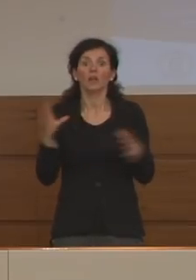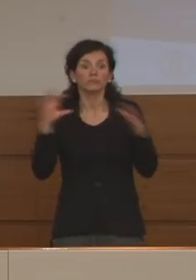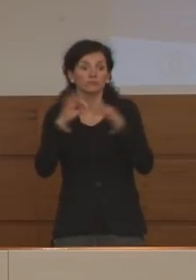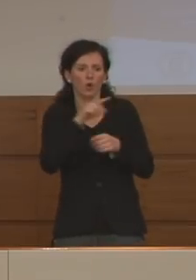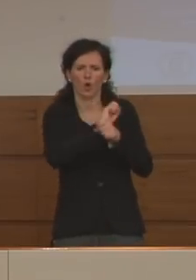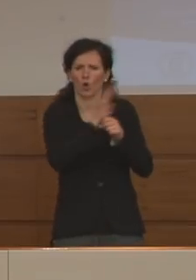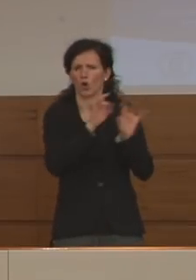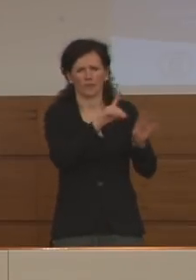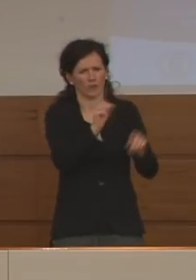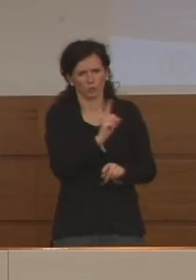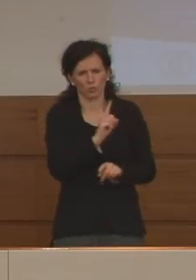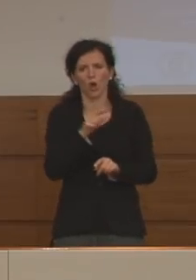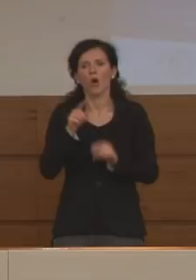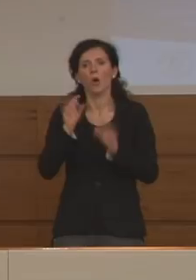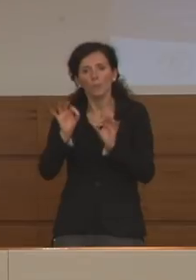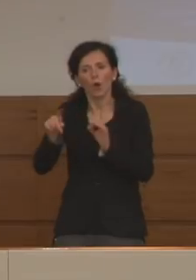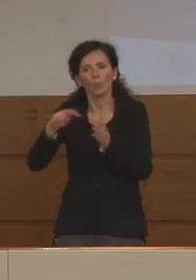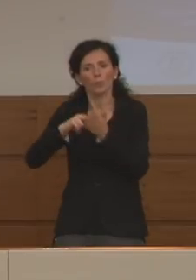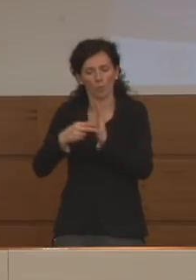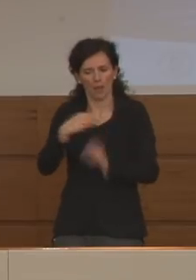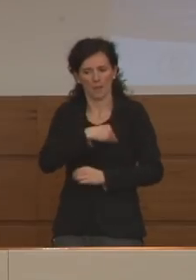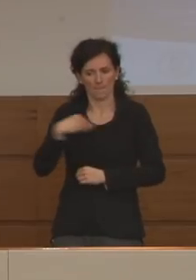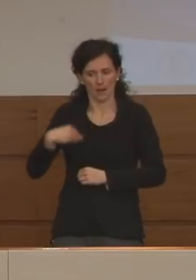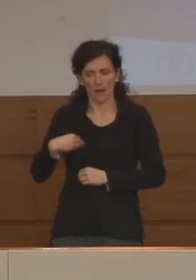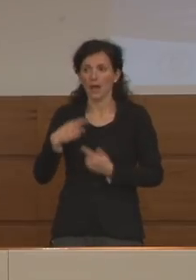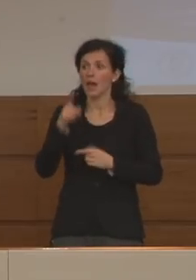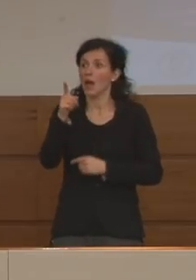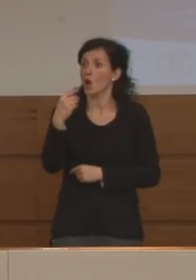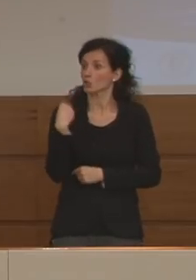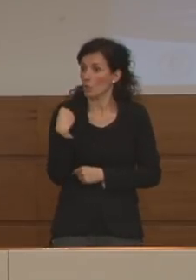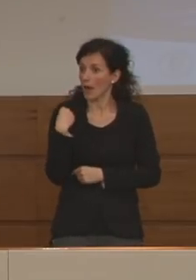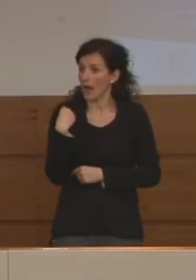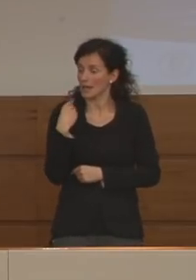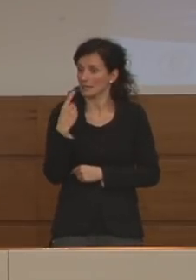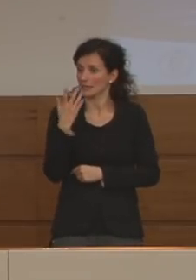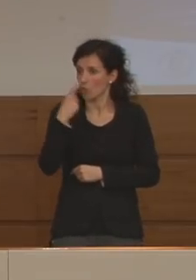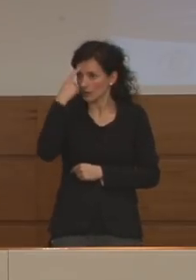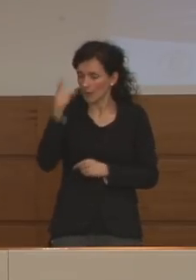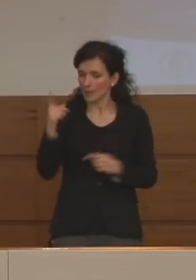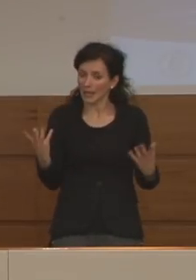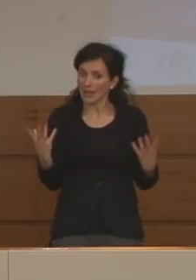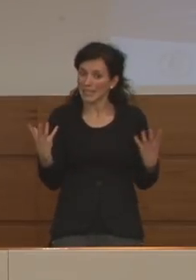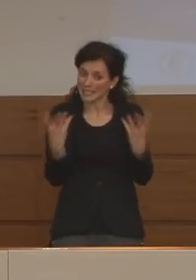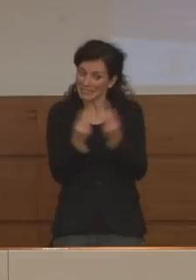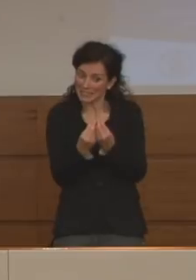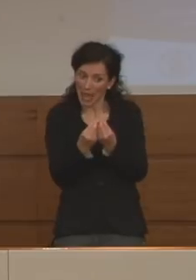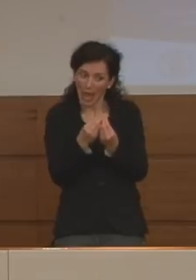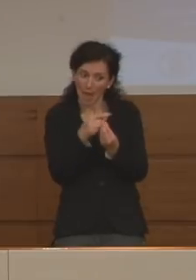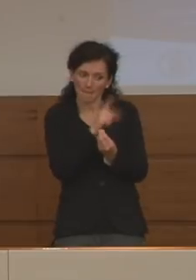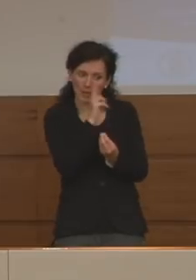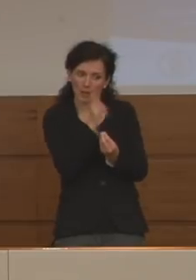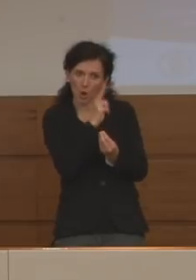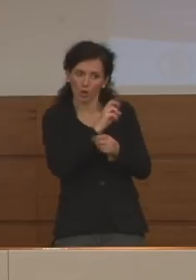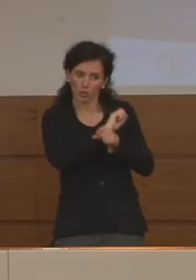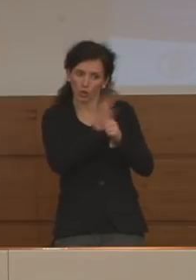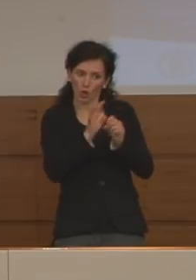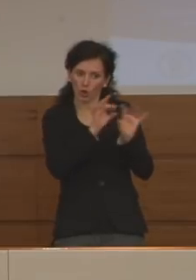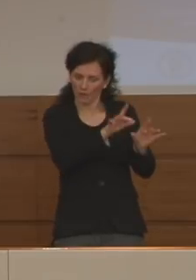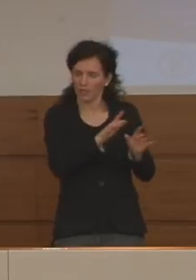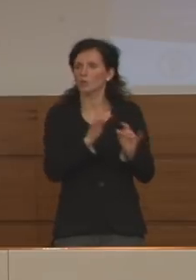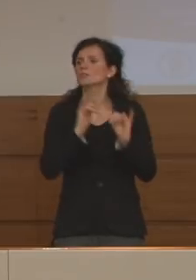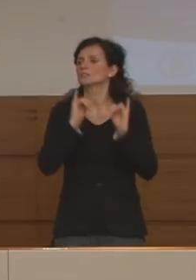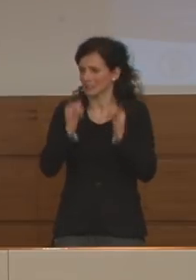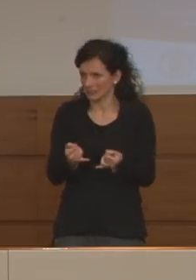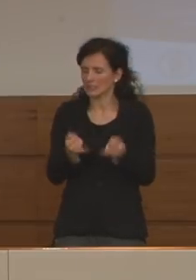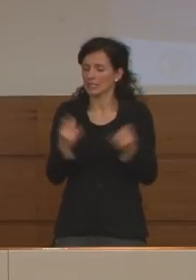la sua domanda è se questi si sommano a quelli certo ovviamente si sommano a quelli e speriamo che questi come